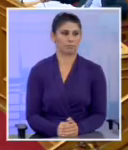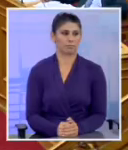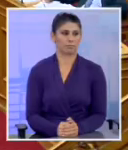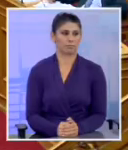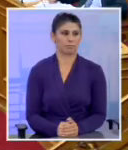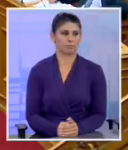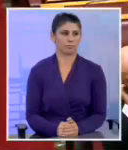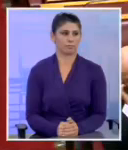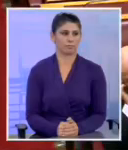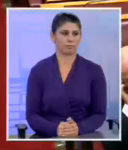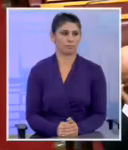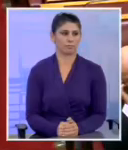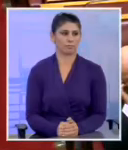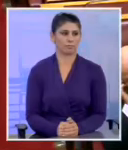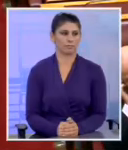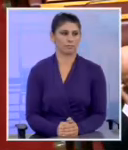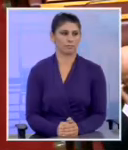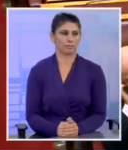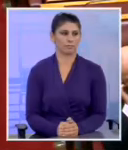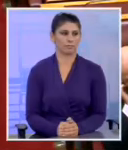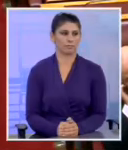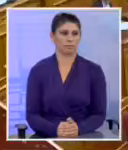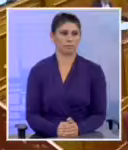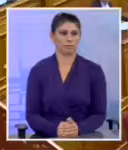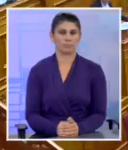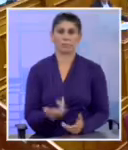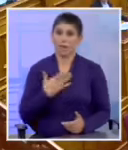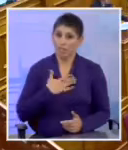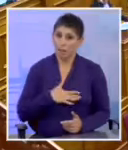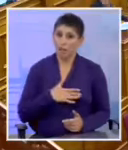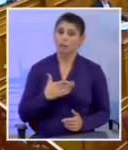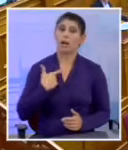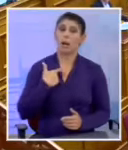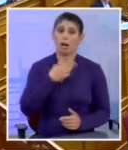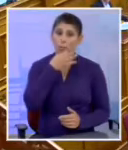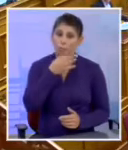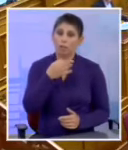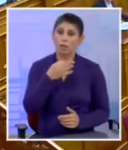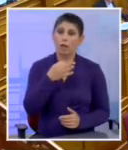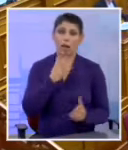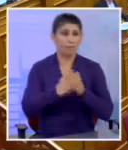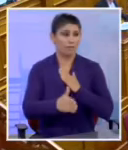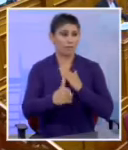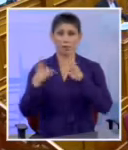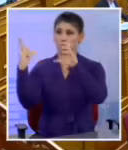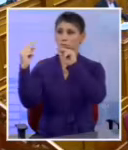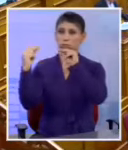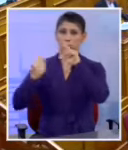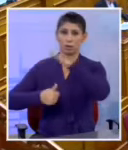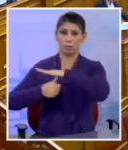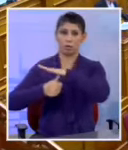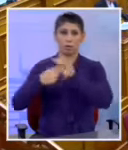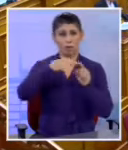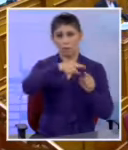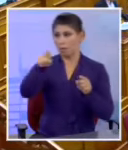πάνω, να ξεκουραστείτε λιγάκι και να πάτε να μιλήσετε με την έδρα. Παρακαλώ, παρακαλώ. Όχι όταν μιλάω εγώ να μιλάτε κατευθείαν από αυτό. Παρακαλώ.